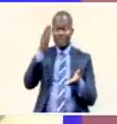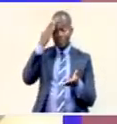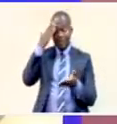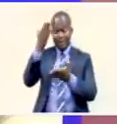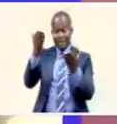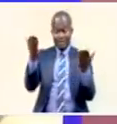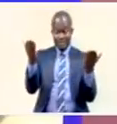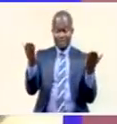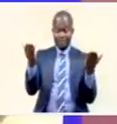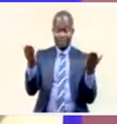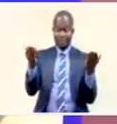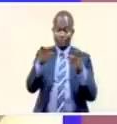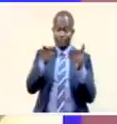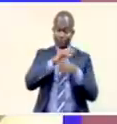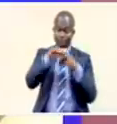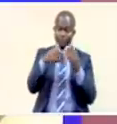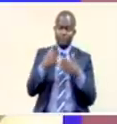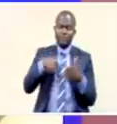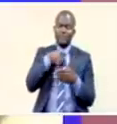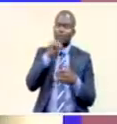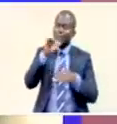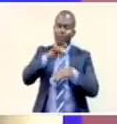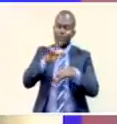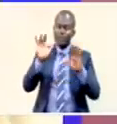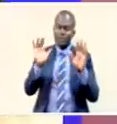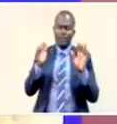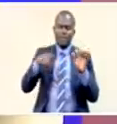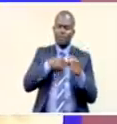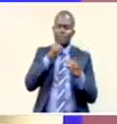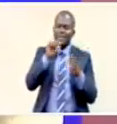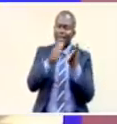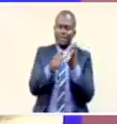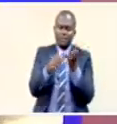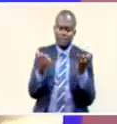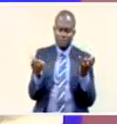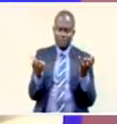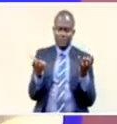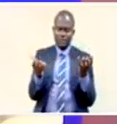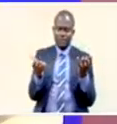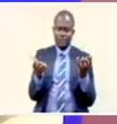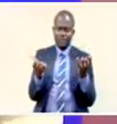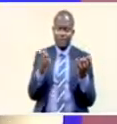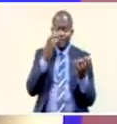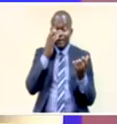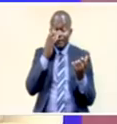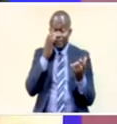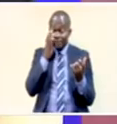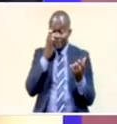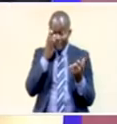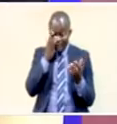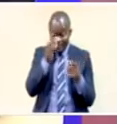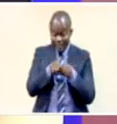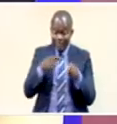murabazi arahantu hose twe ntago tubakoraho ntago ntacyo ubu